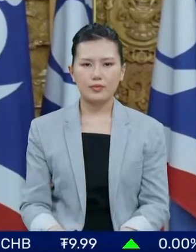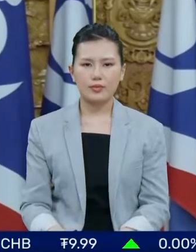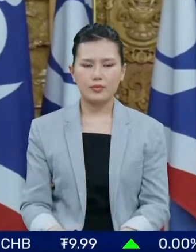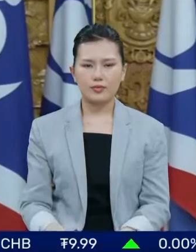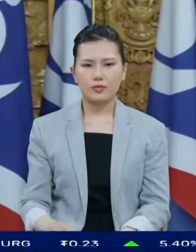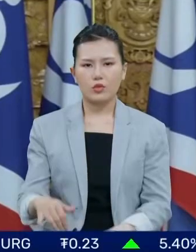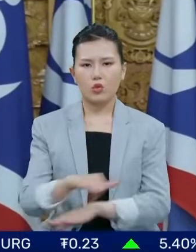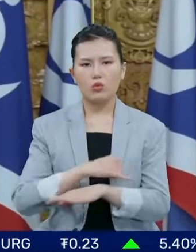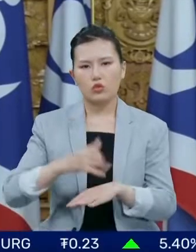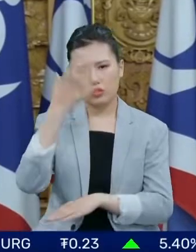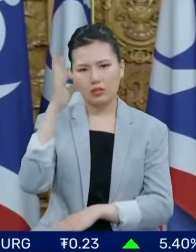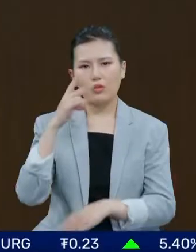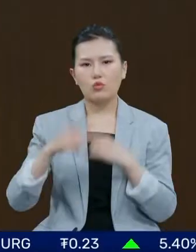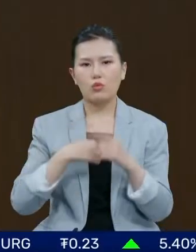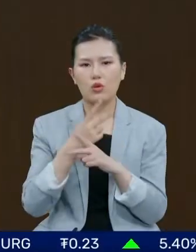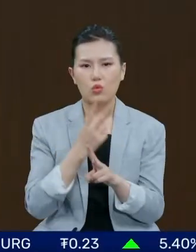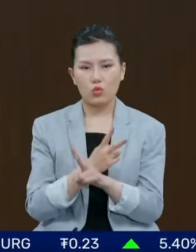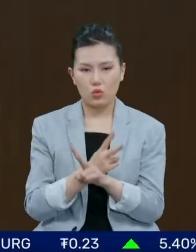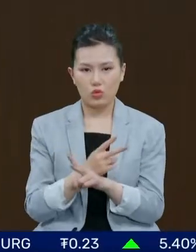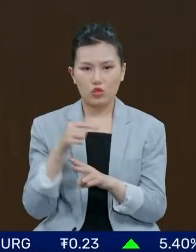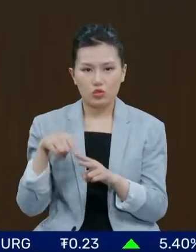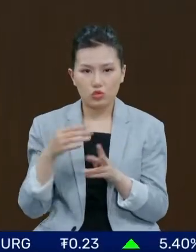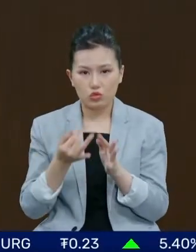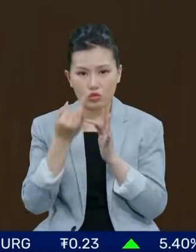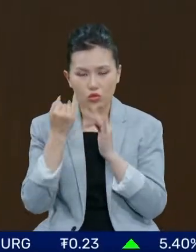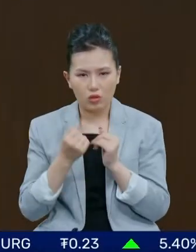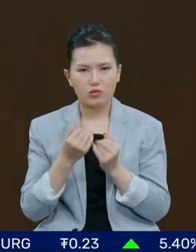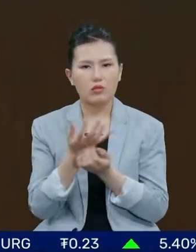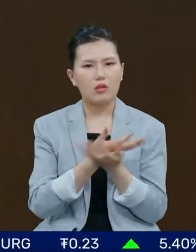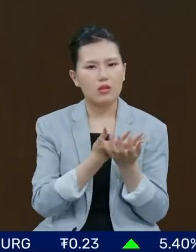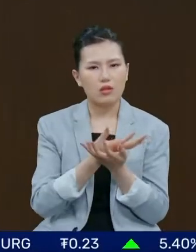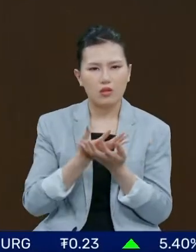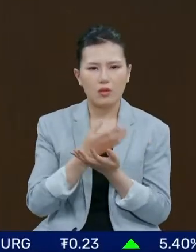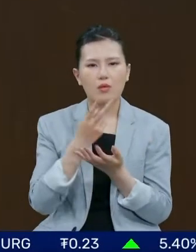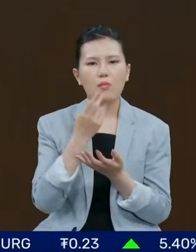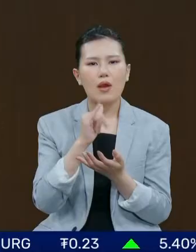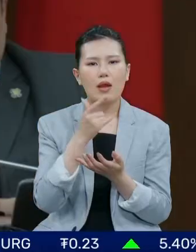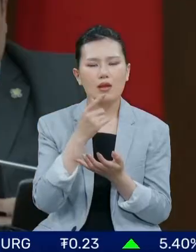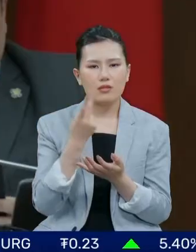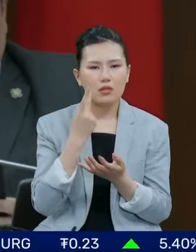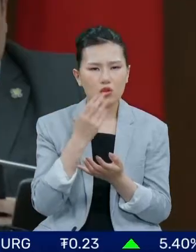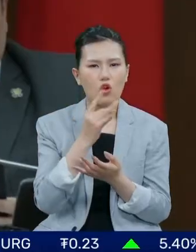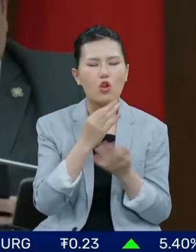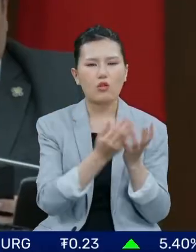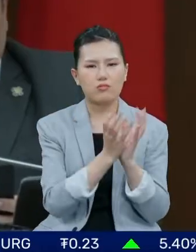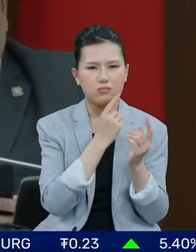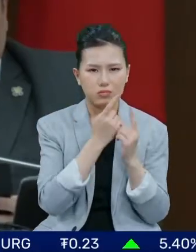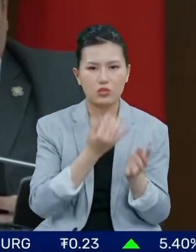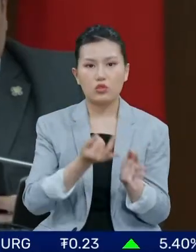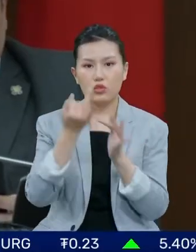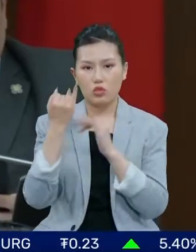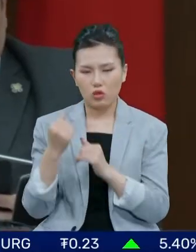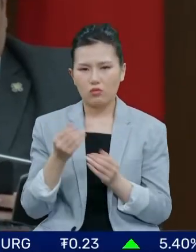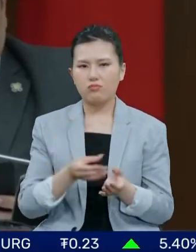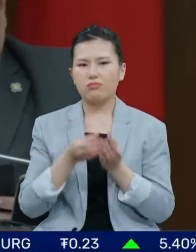Улс төрийн намын тухай хууль энэ 7 хоног байнга хороодор хэлэлцэгдээд дараа 7 хоногоос улсын хурлын чуулганаар орно. Тиймээс арчсан намын зүгээс гарсан